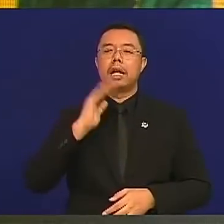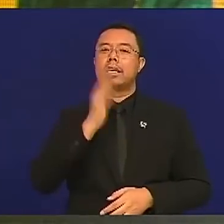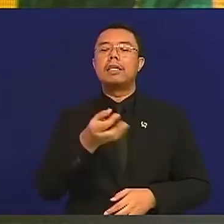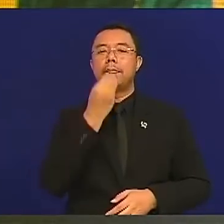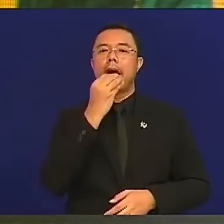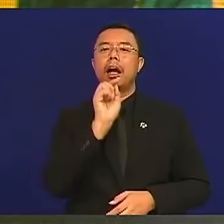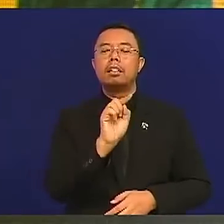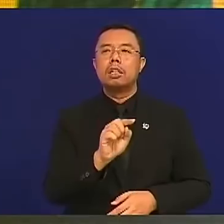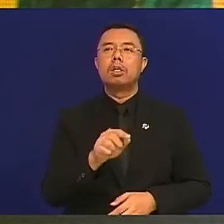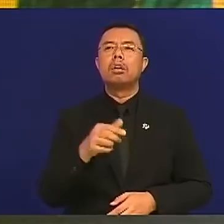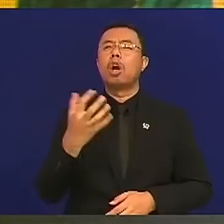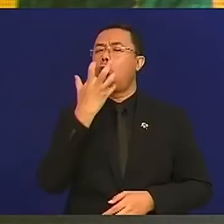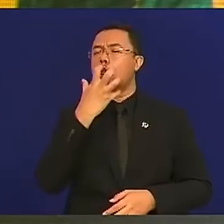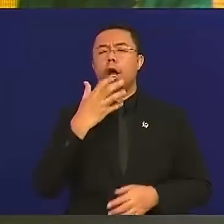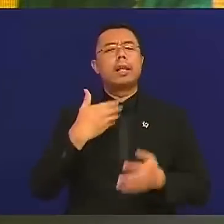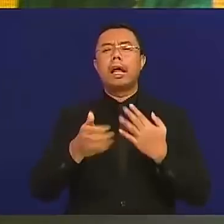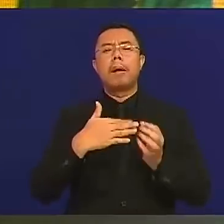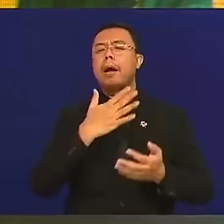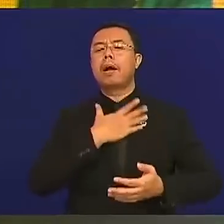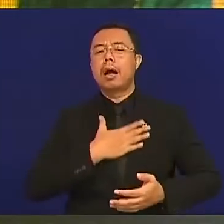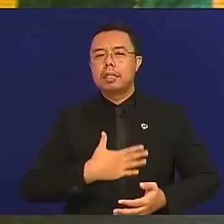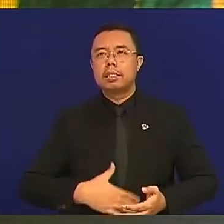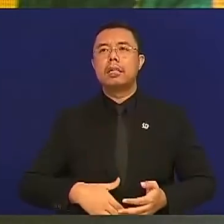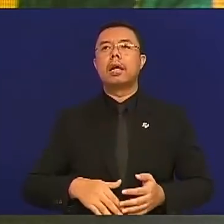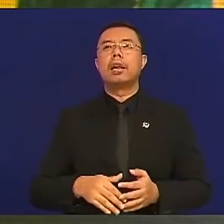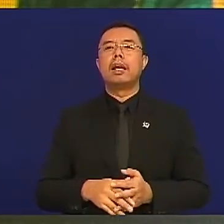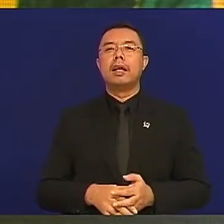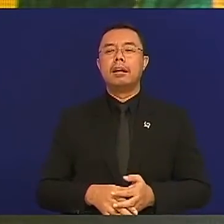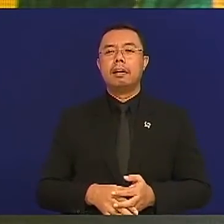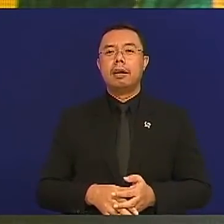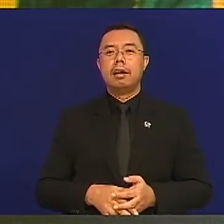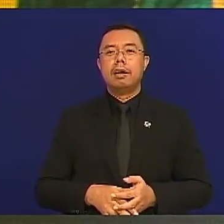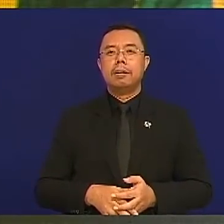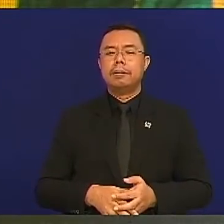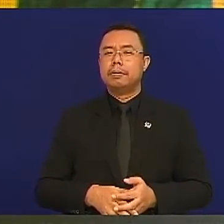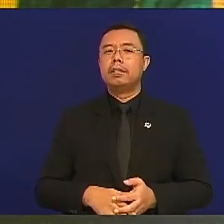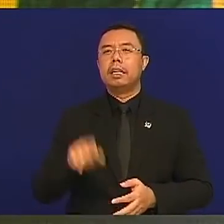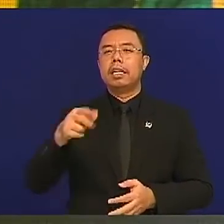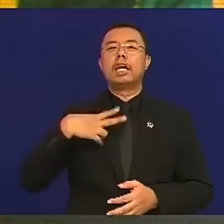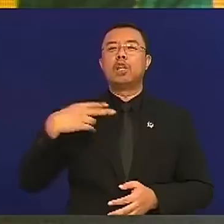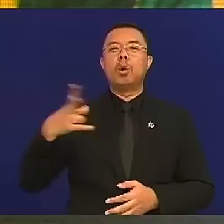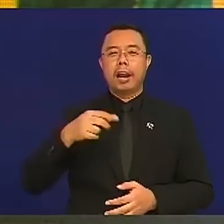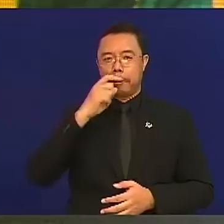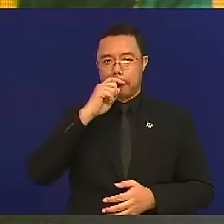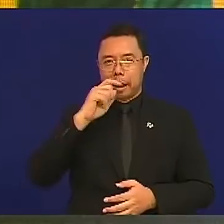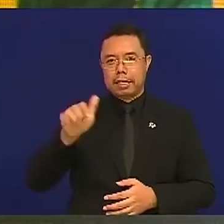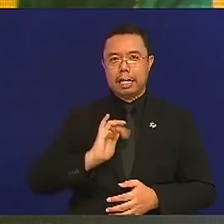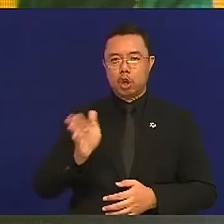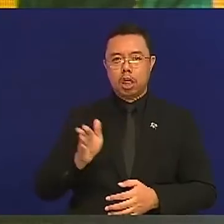makan di situ pak, biar kotor, biarin deh, kasihan dia. Waduh, aduh, ini ketularan bapaknya